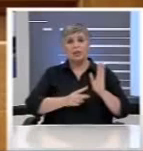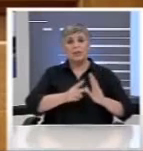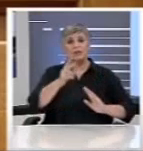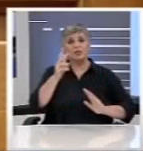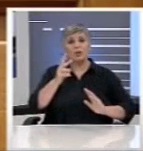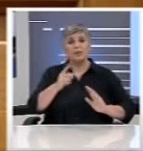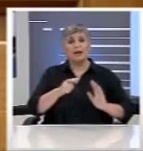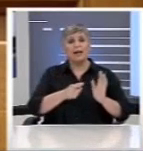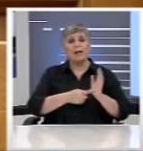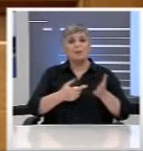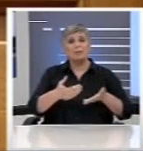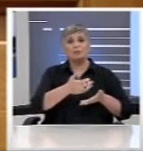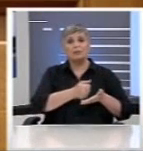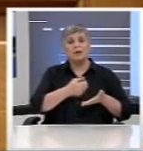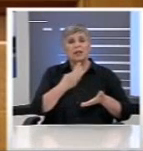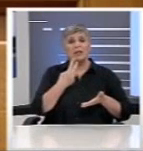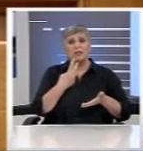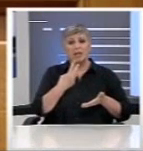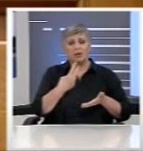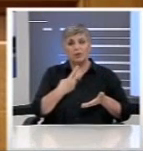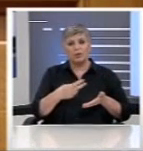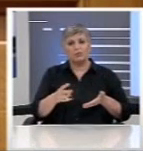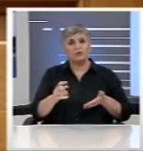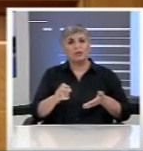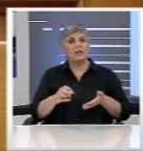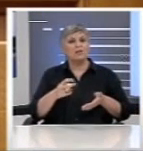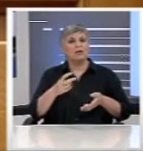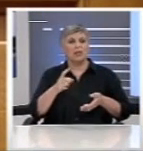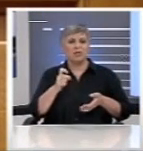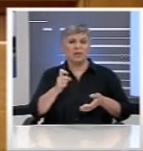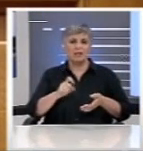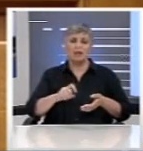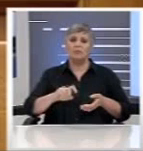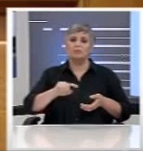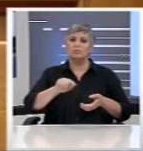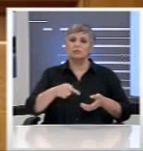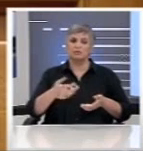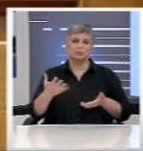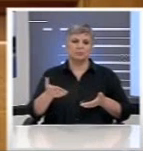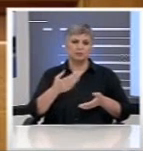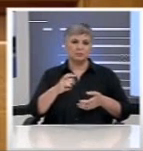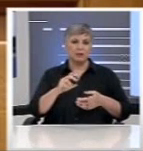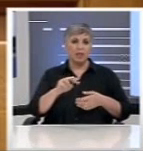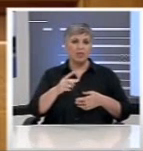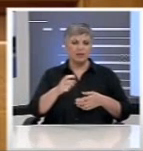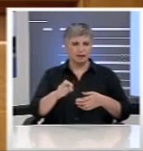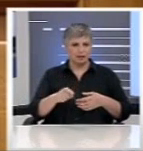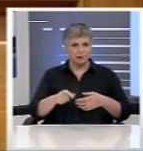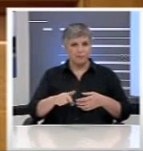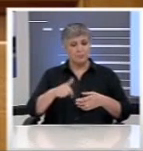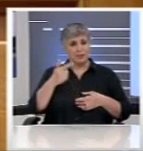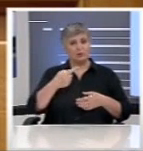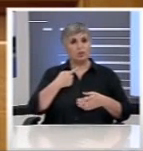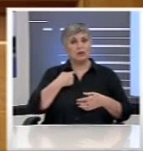ήταν στα 210,8 δις και ήταν στα 195, χάσατε δηλαδή 16 δις. Το